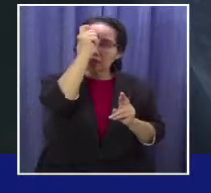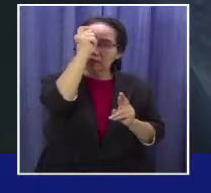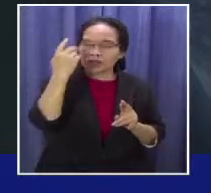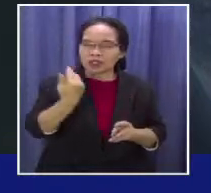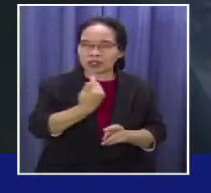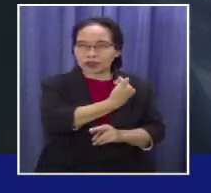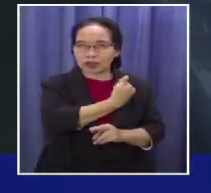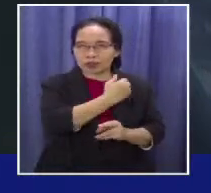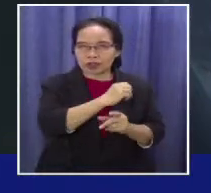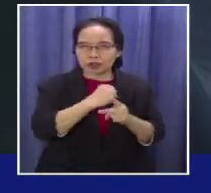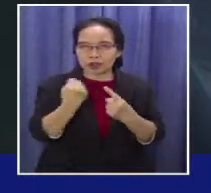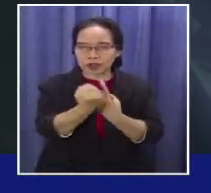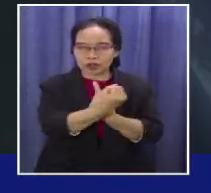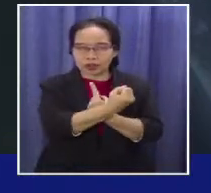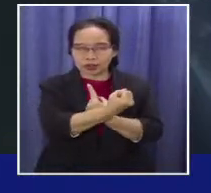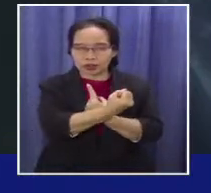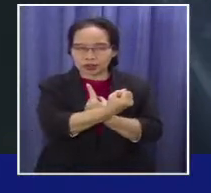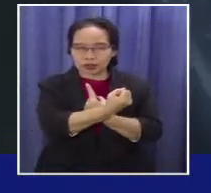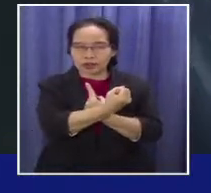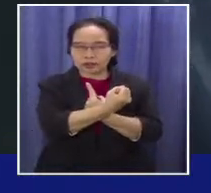yampon ahumobro